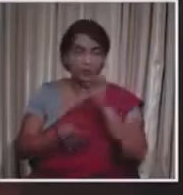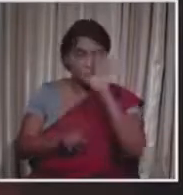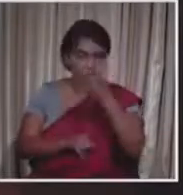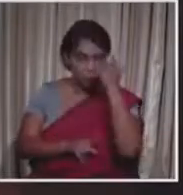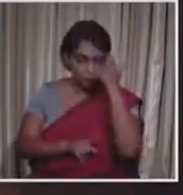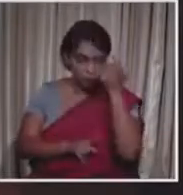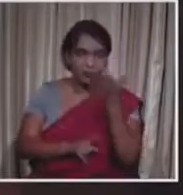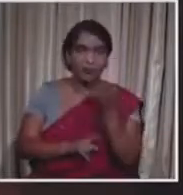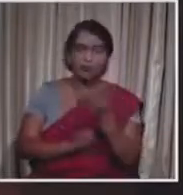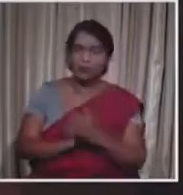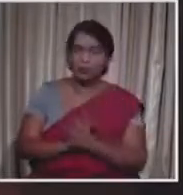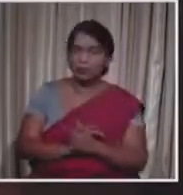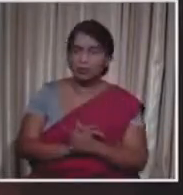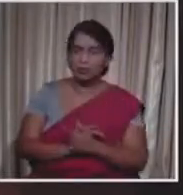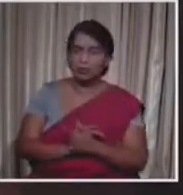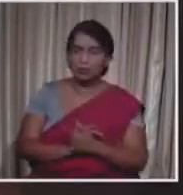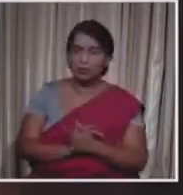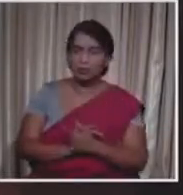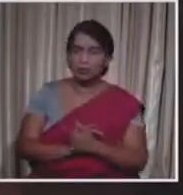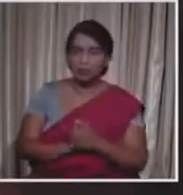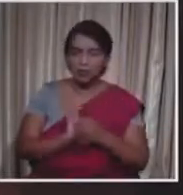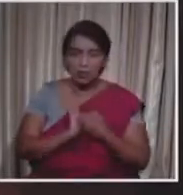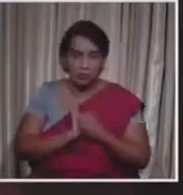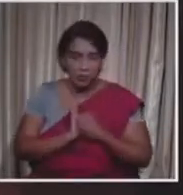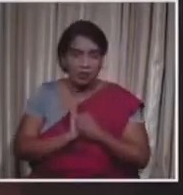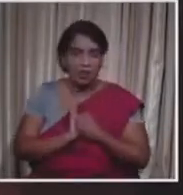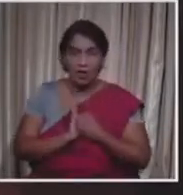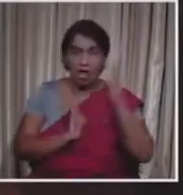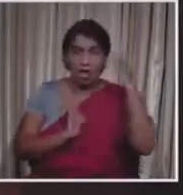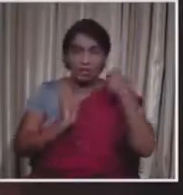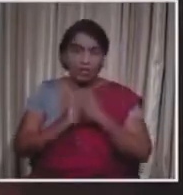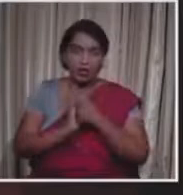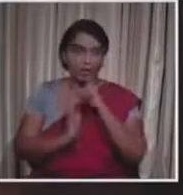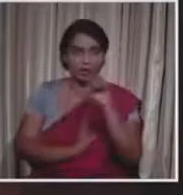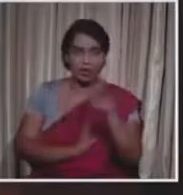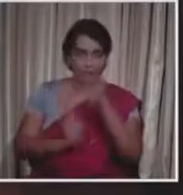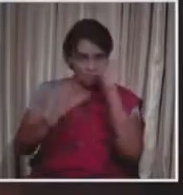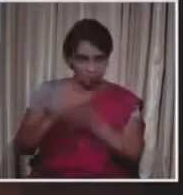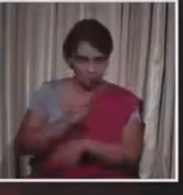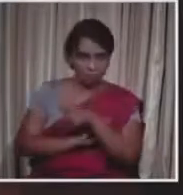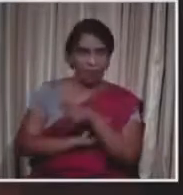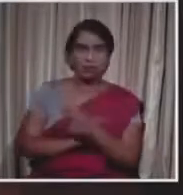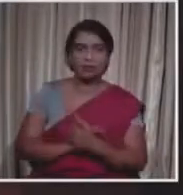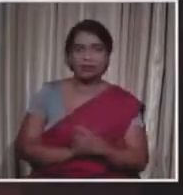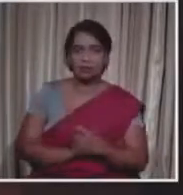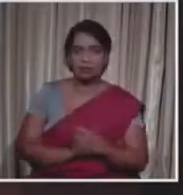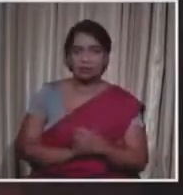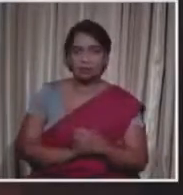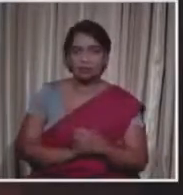දන්නවා අතිගරු කියලා කියන්නේ මොකද ඔබතුමා ඒක අයින් කරපු නිසා